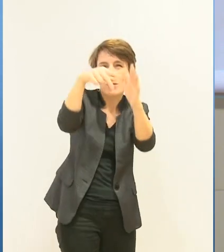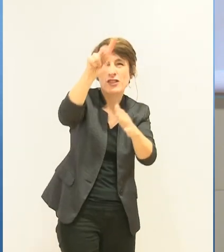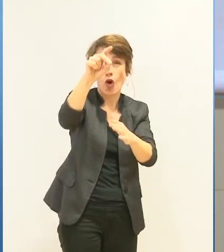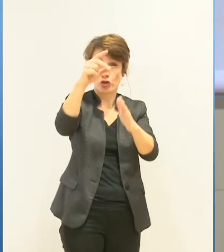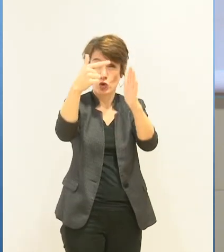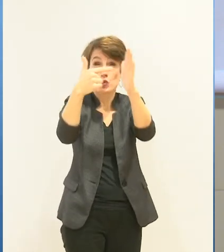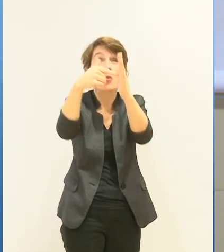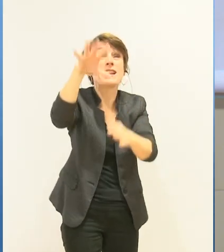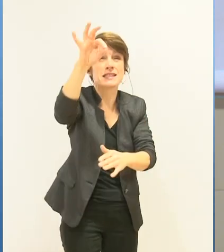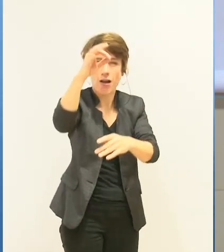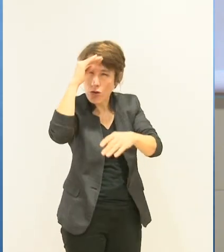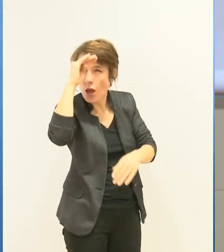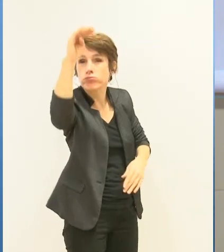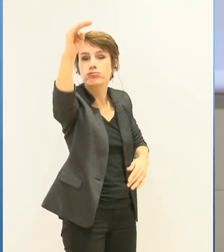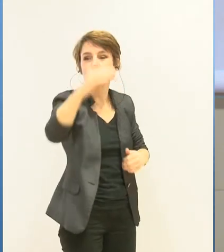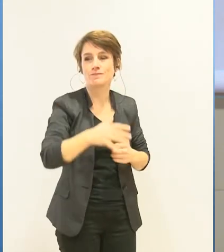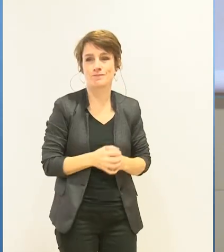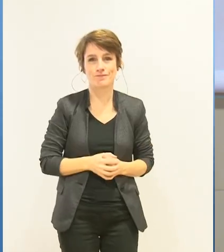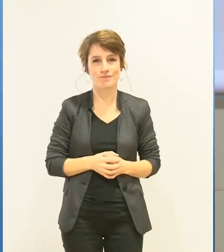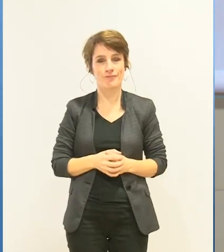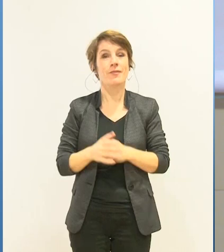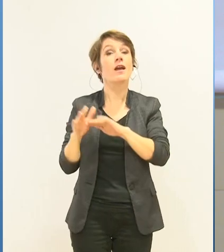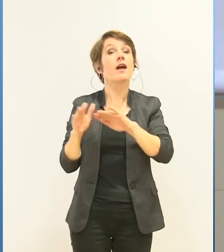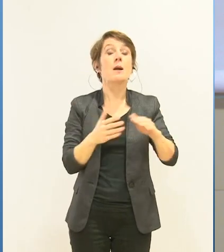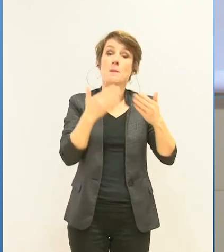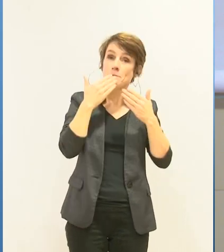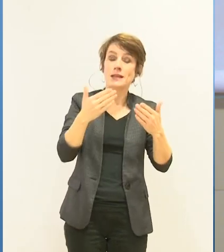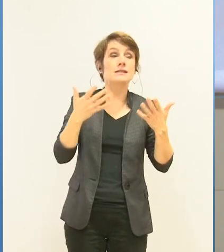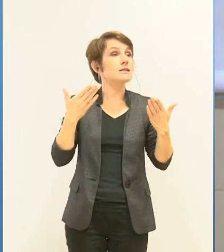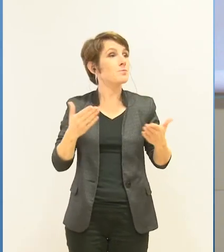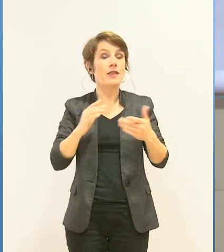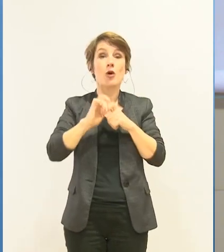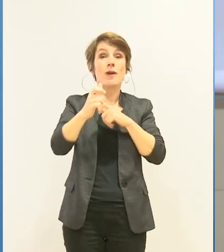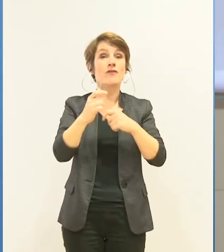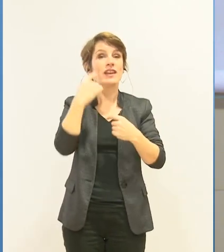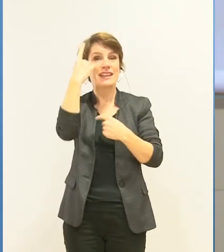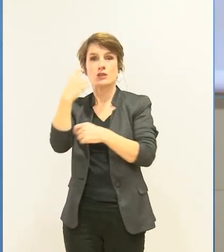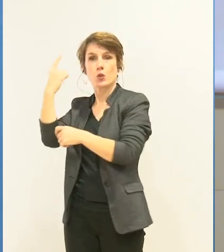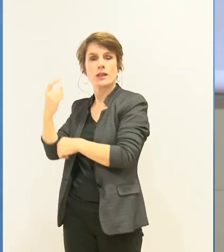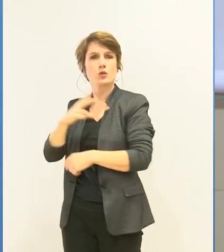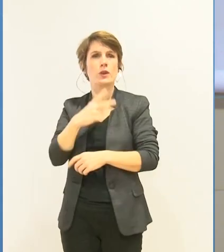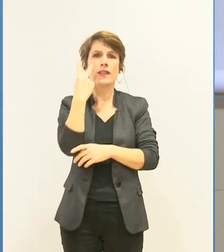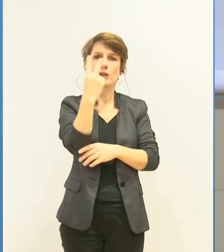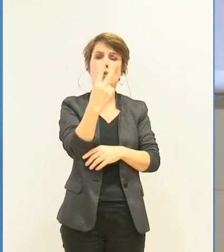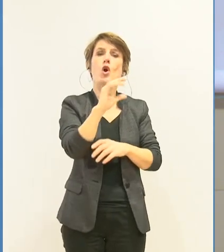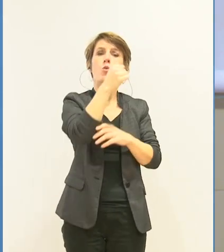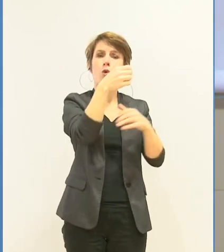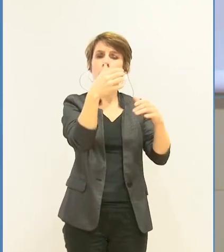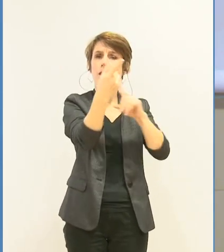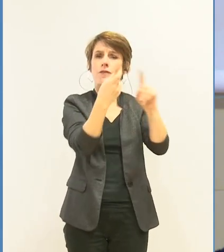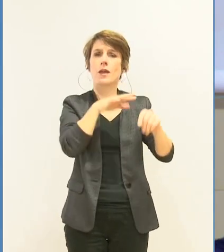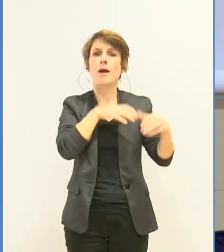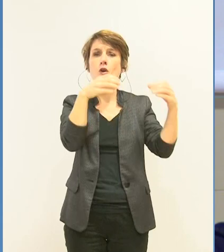merci sans plus attendre nous allons passer aux questions d'actualité nous en avons deux la première est porté par le groupe rg